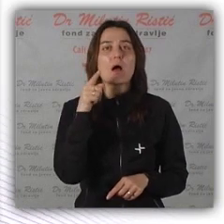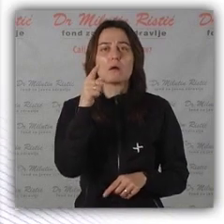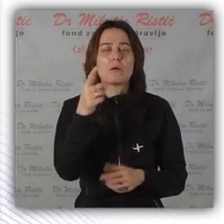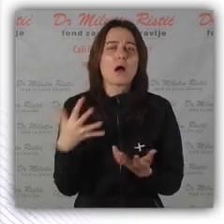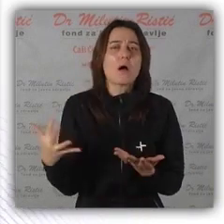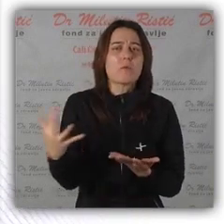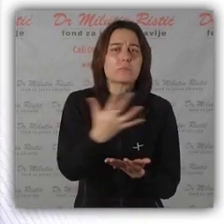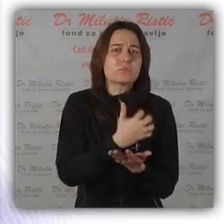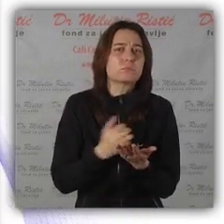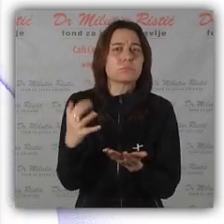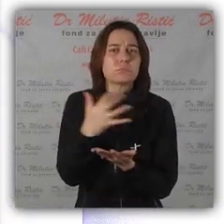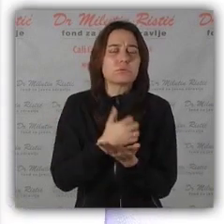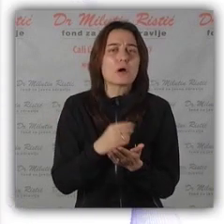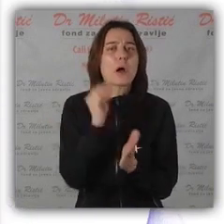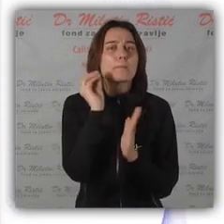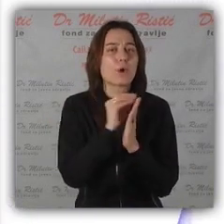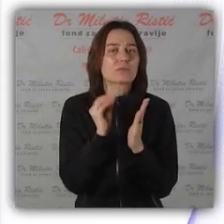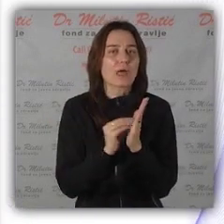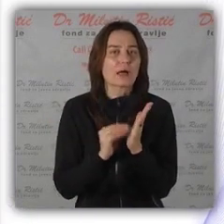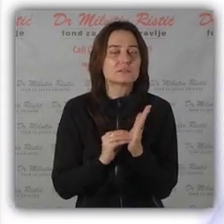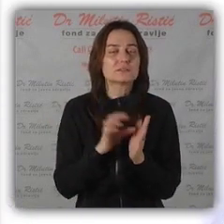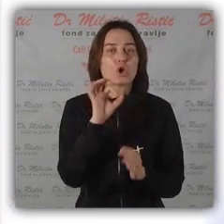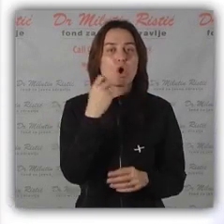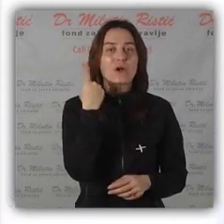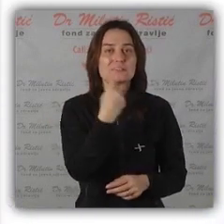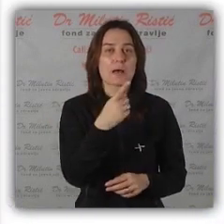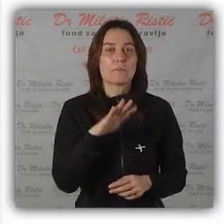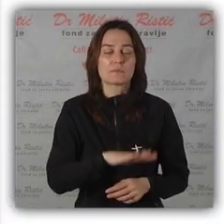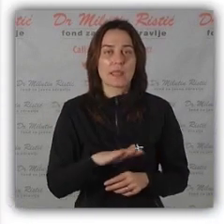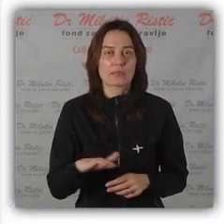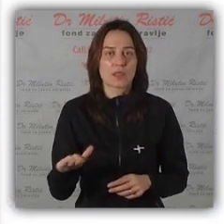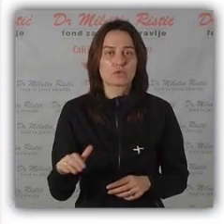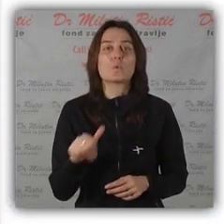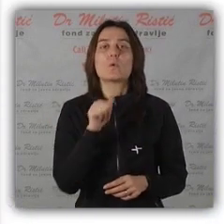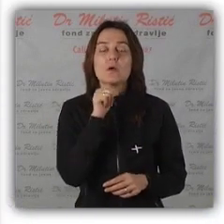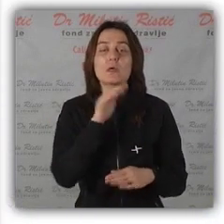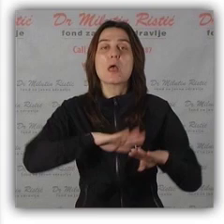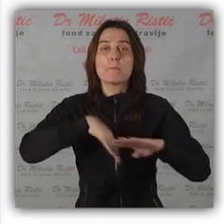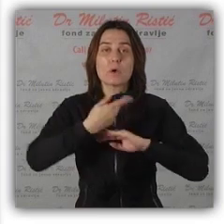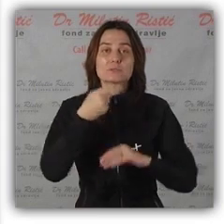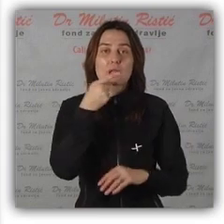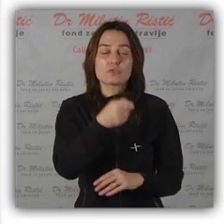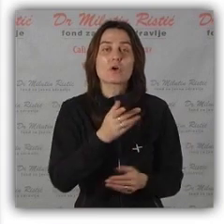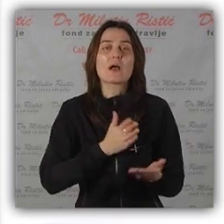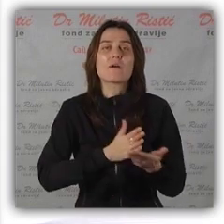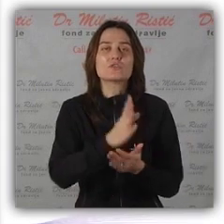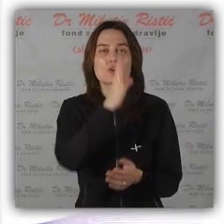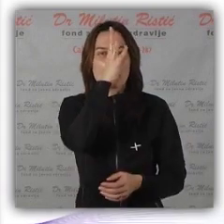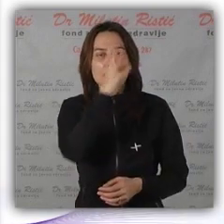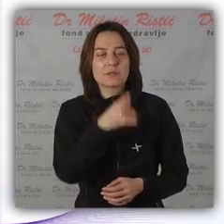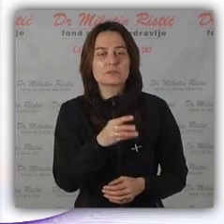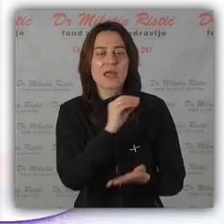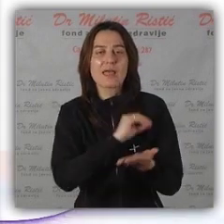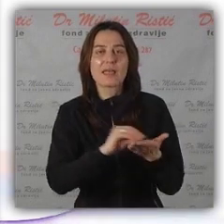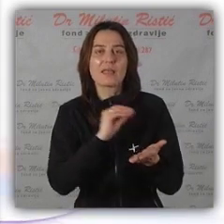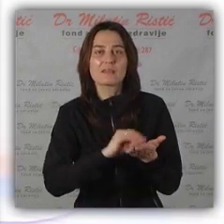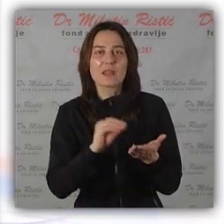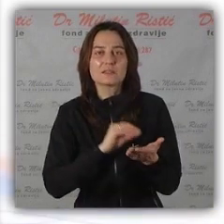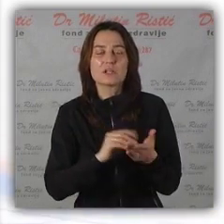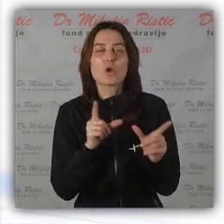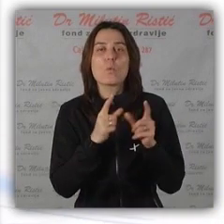roditeljem. Tu se prikupljaju neke podaci o samom detetu i nakon toga se vrši